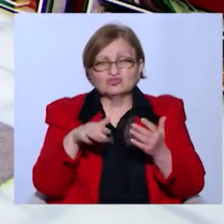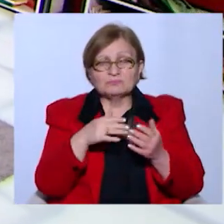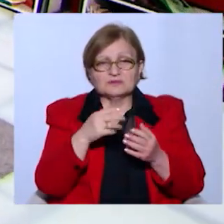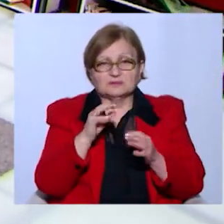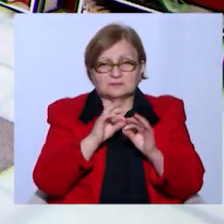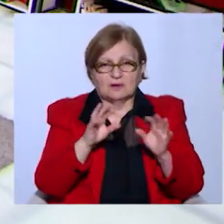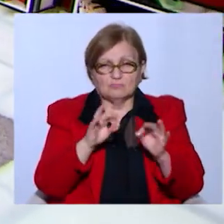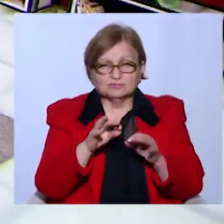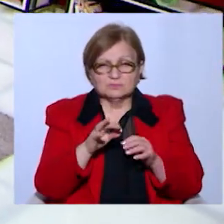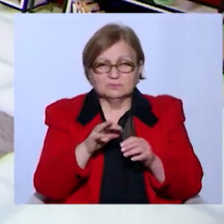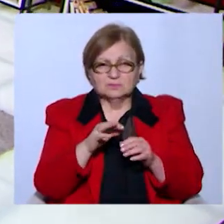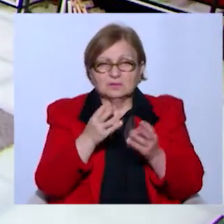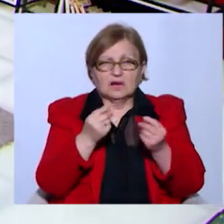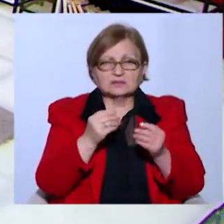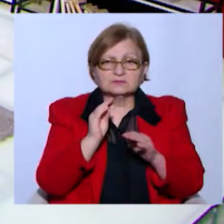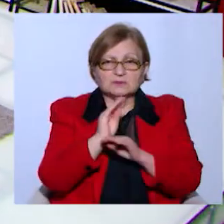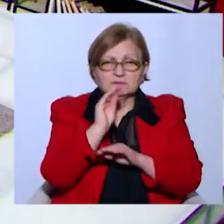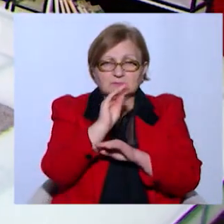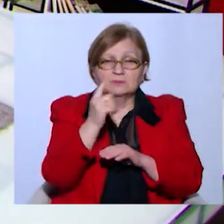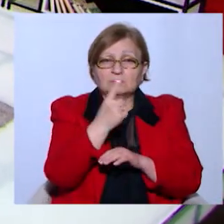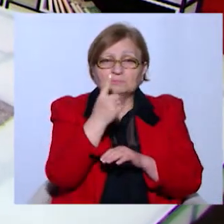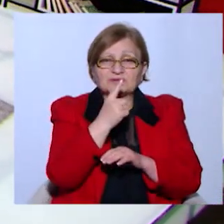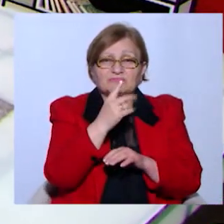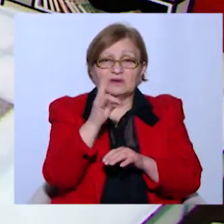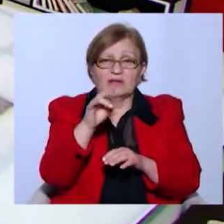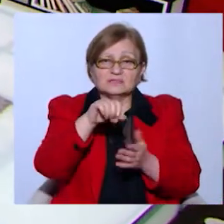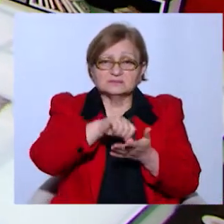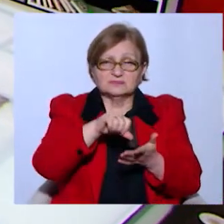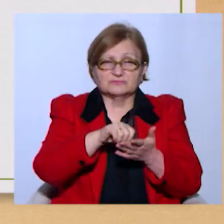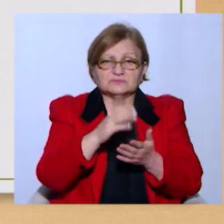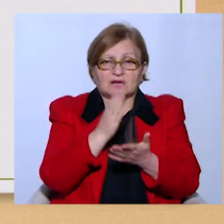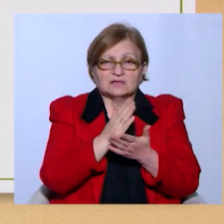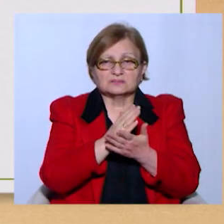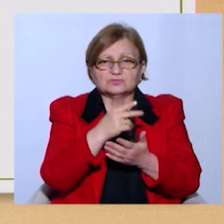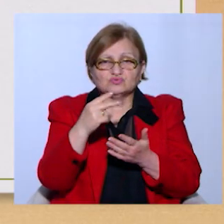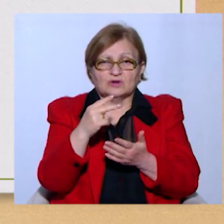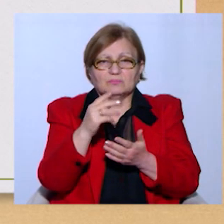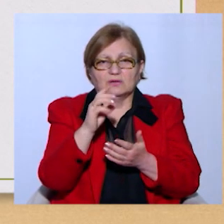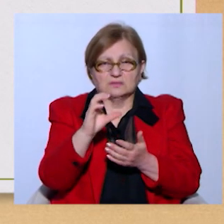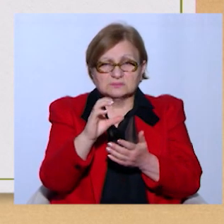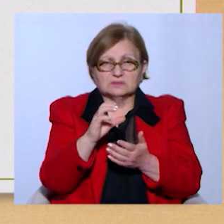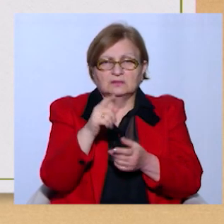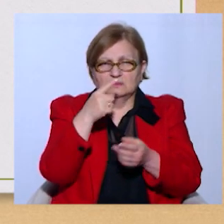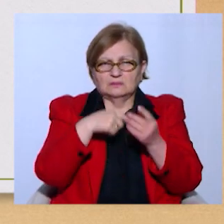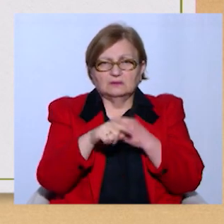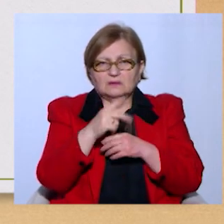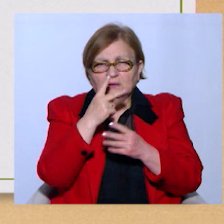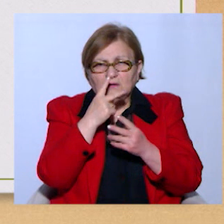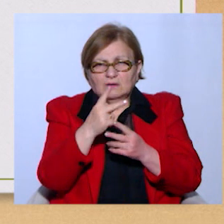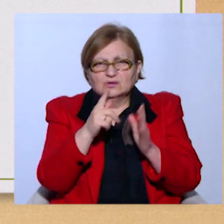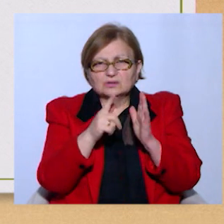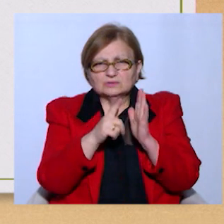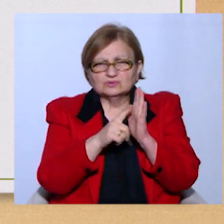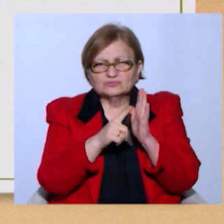ამოცანა. არითმეტიკული პროგრესიის პირველი n წევრის ჯამი არის s-ი, იპოვეთ bn-ი უდრის 2n + 7